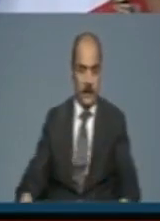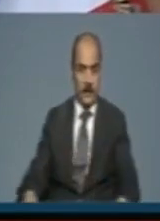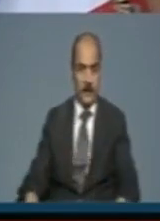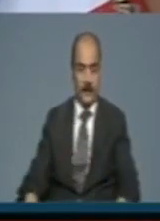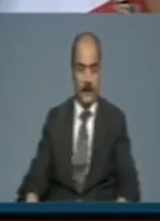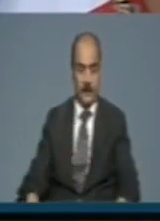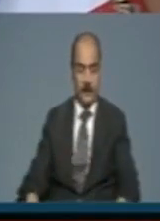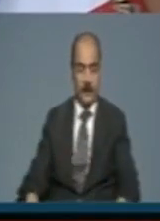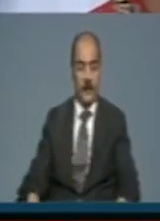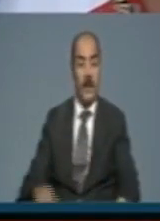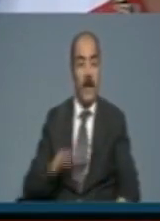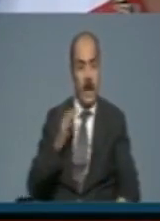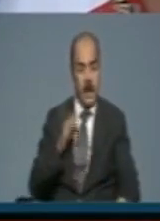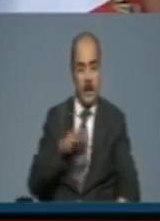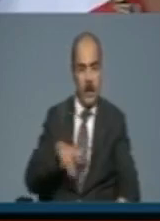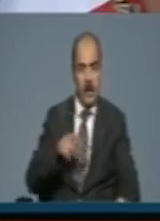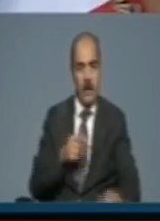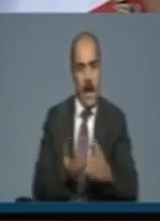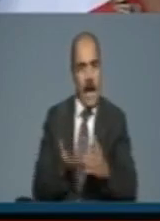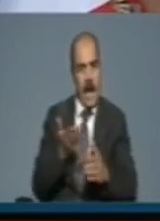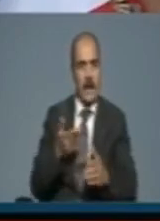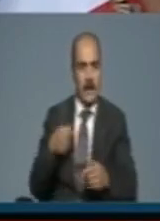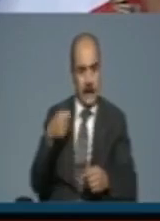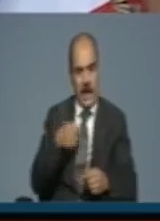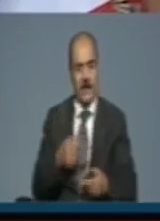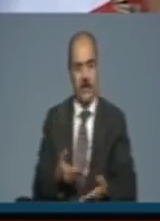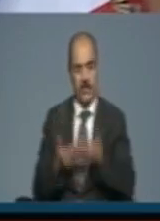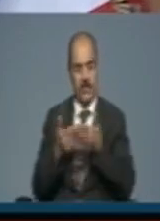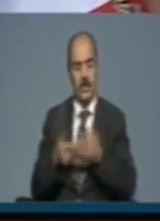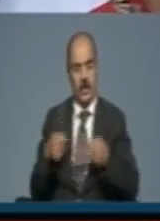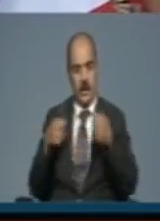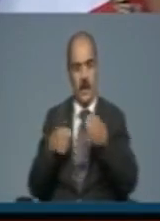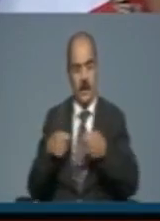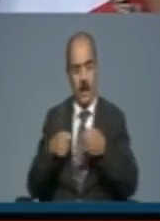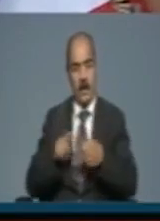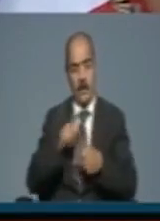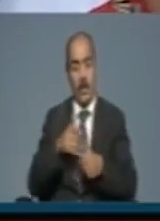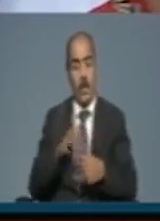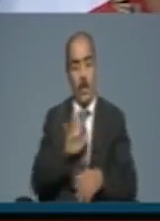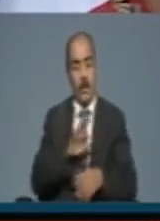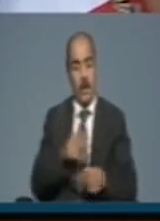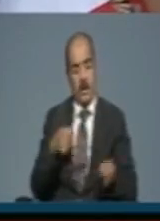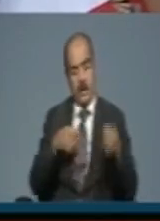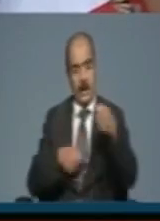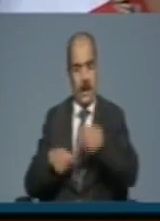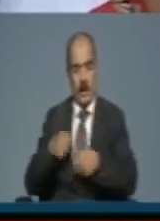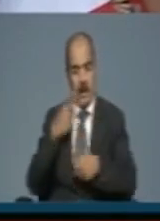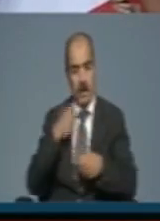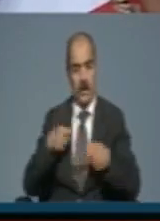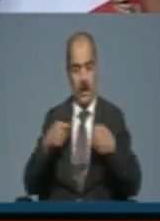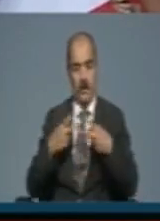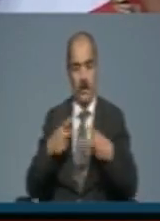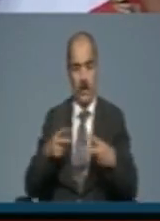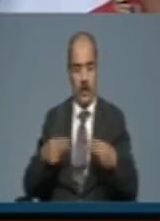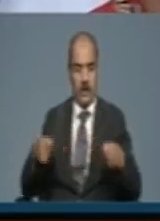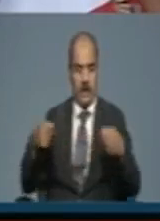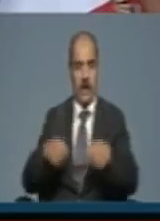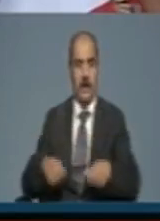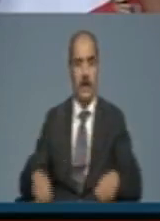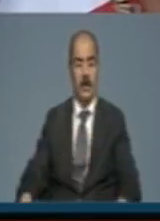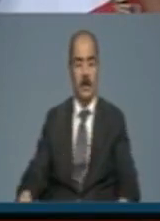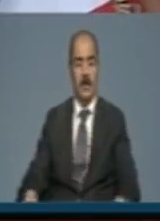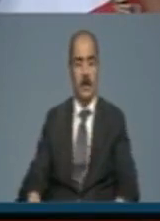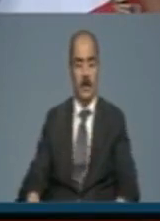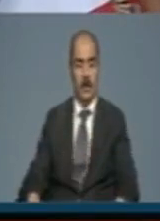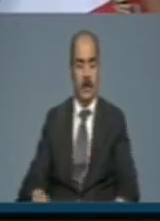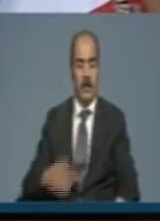يجب أن يكون أعلى من ذلك المساعدات من خلال الاتحاد الأوروبي ومن خلال إيطاليا أنكر. أنا شجاع جدا